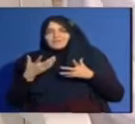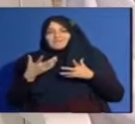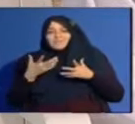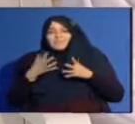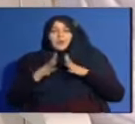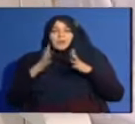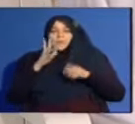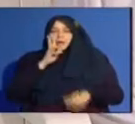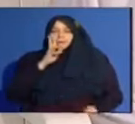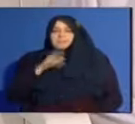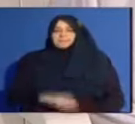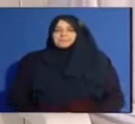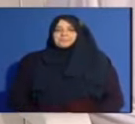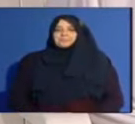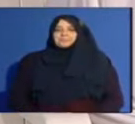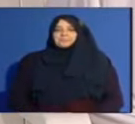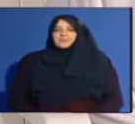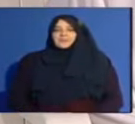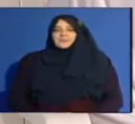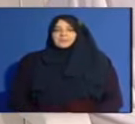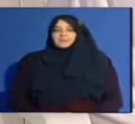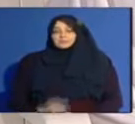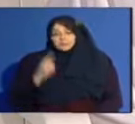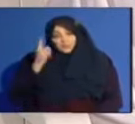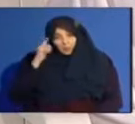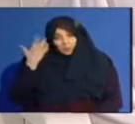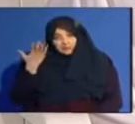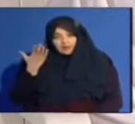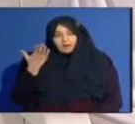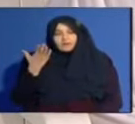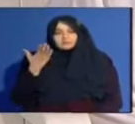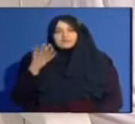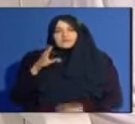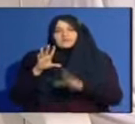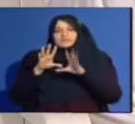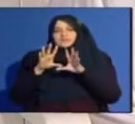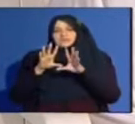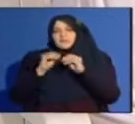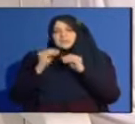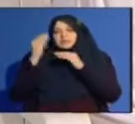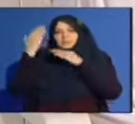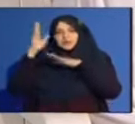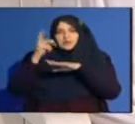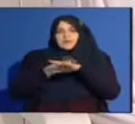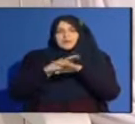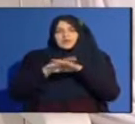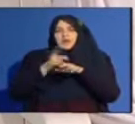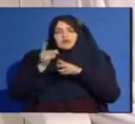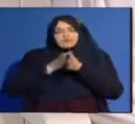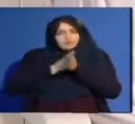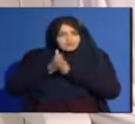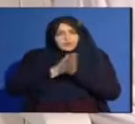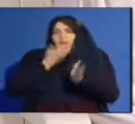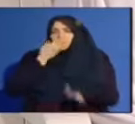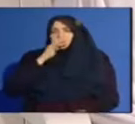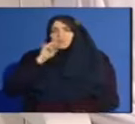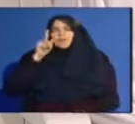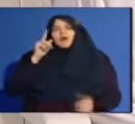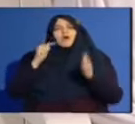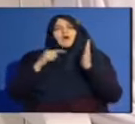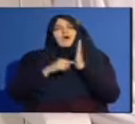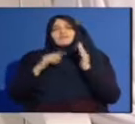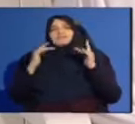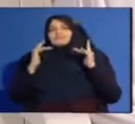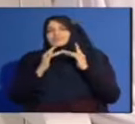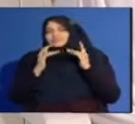لذلك الجاليات الآن المسلمة بالخارج تجتهد، والحمد لله، من خلال تواصلها،